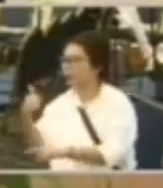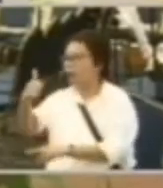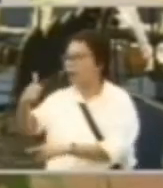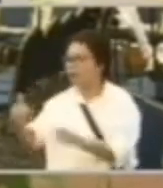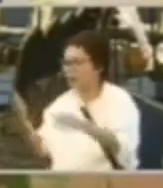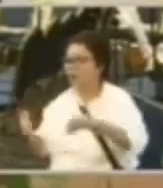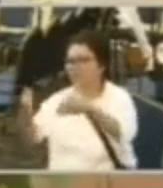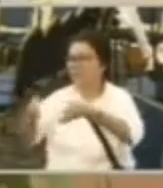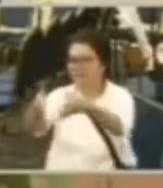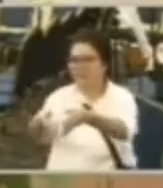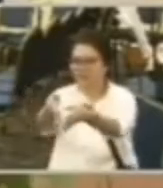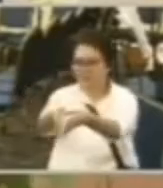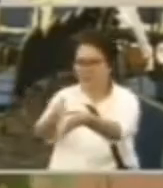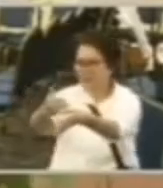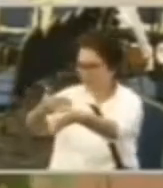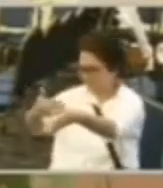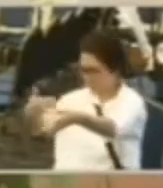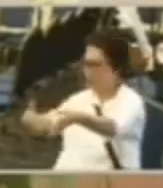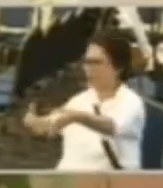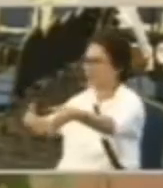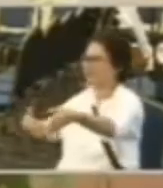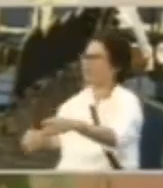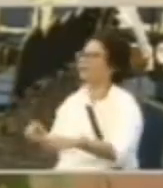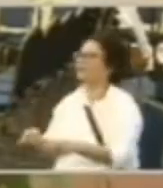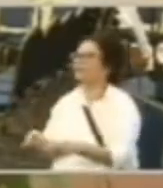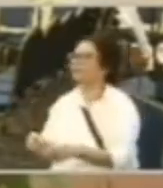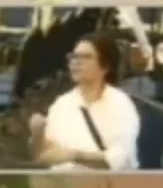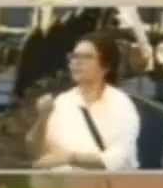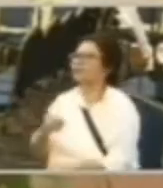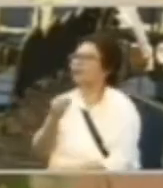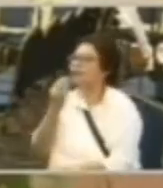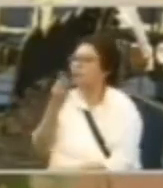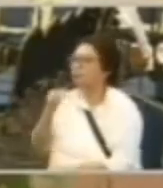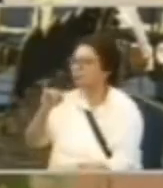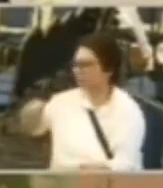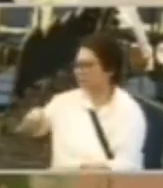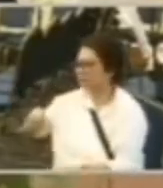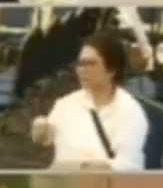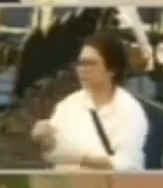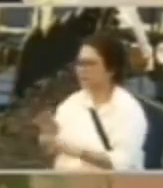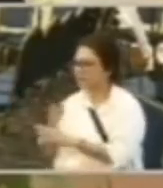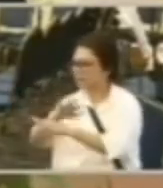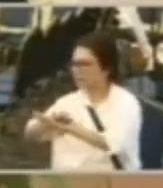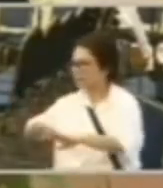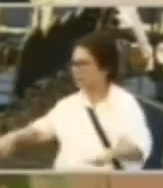enak, cari enak, cari enak, Yesus saja cari salib.